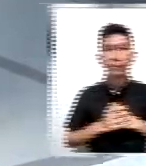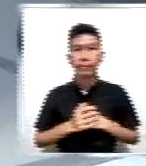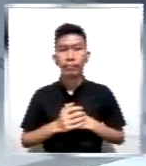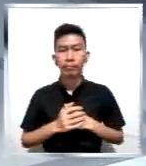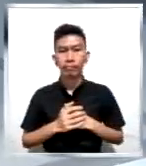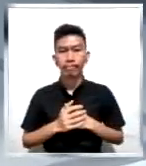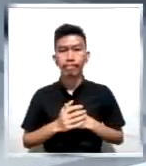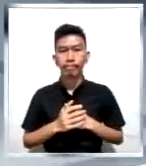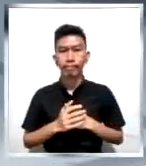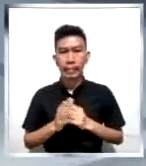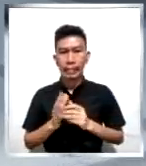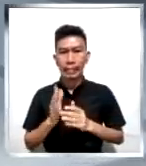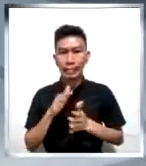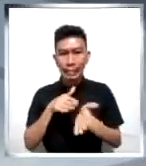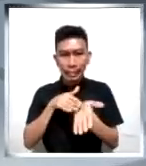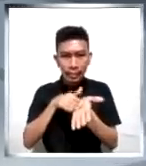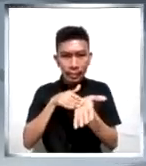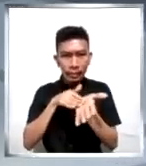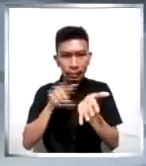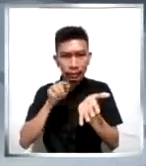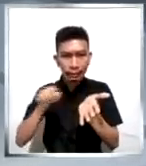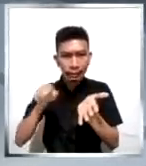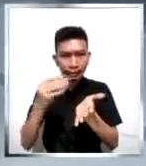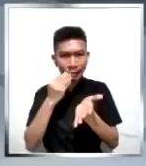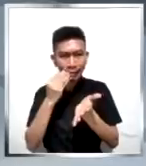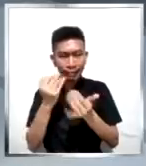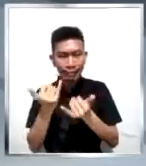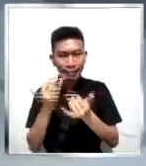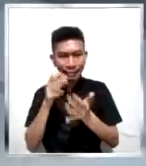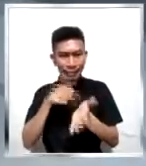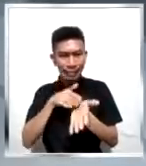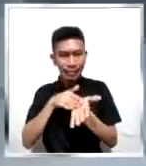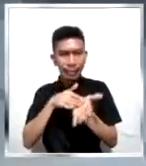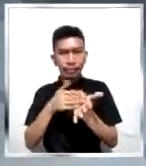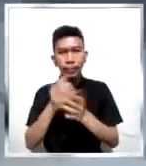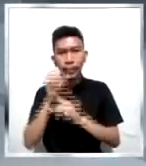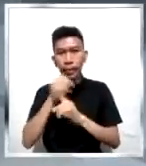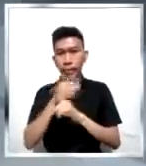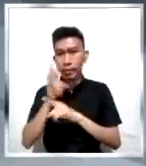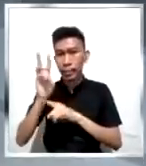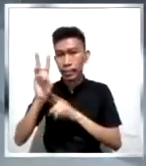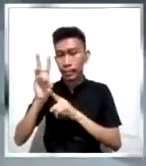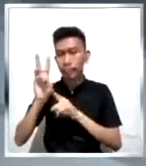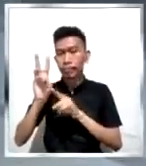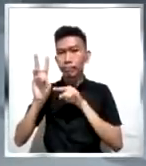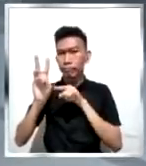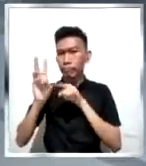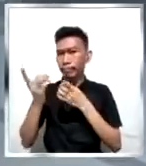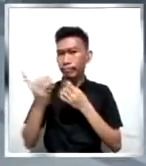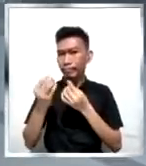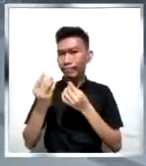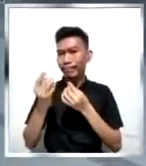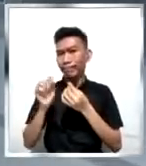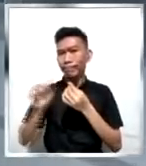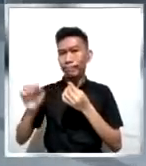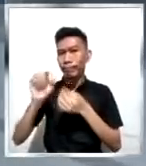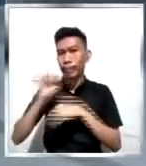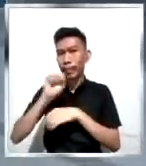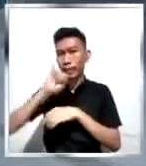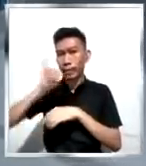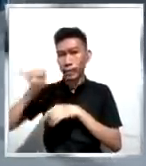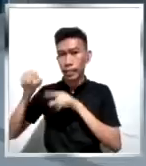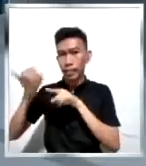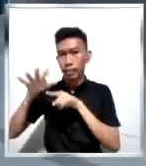mga kumakain. Simula sa September 6, huhulihin at pagmumultahin na sa lungsod ng San Juan ang mga